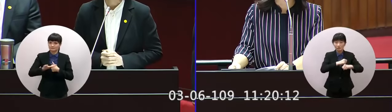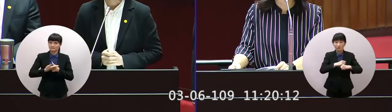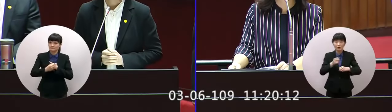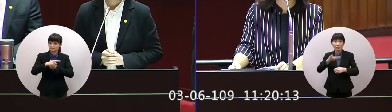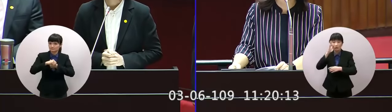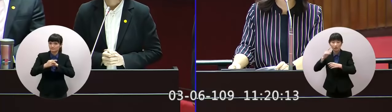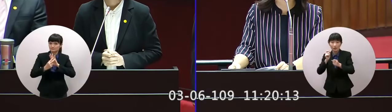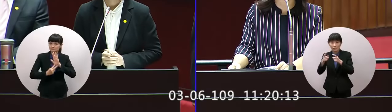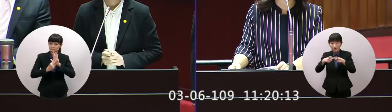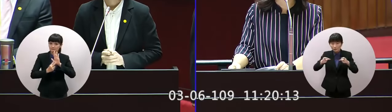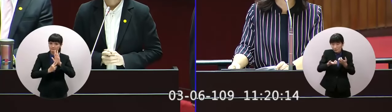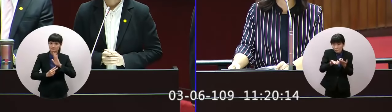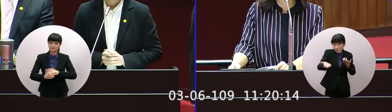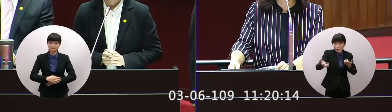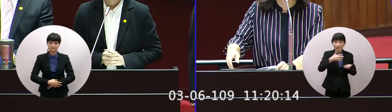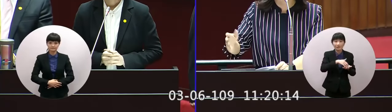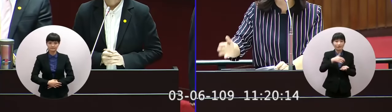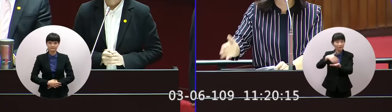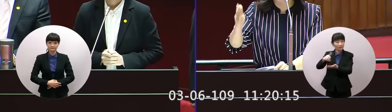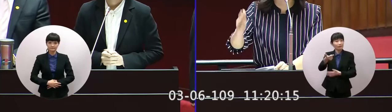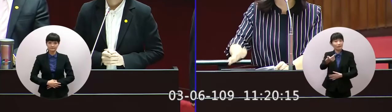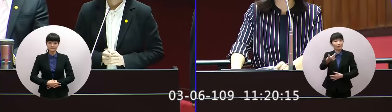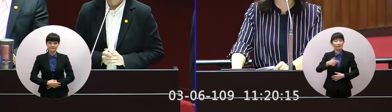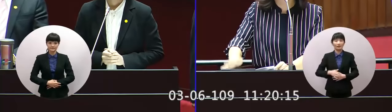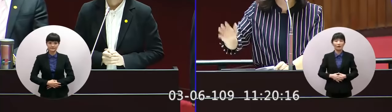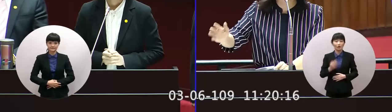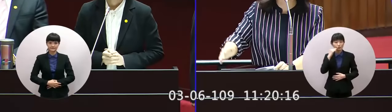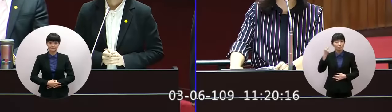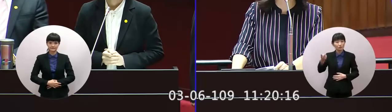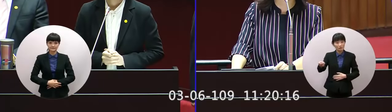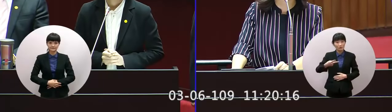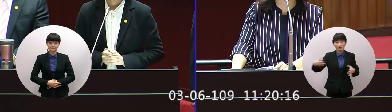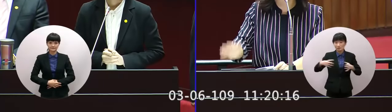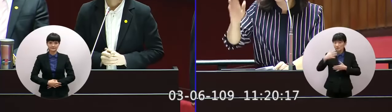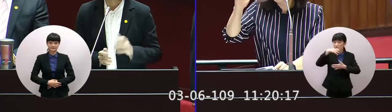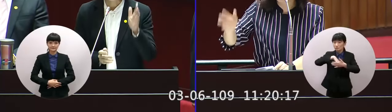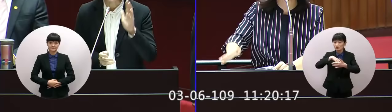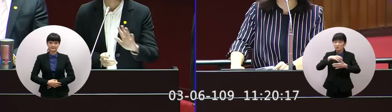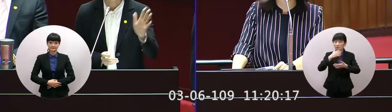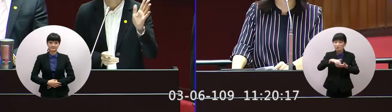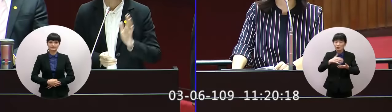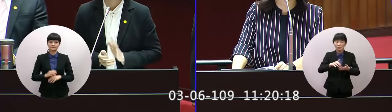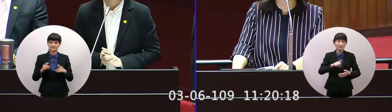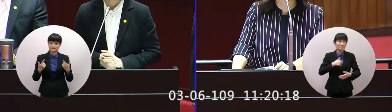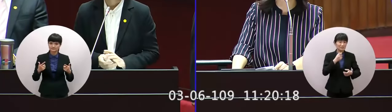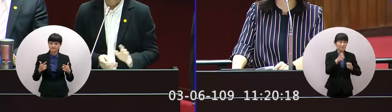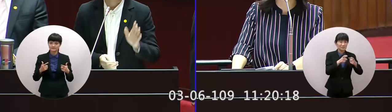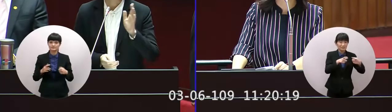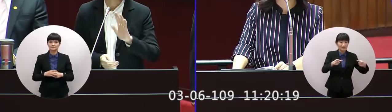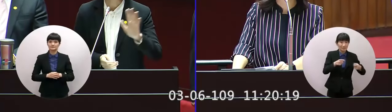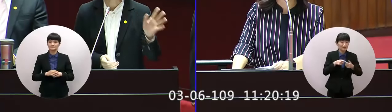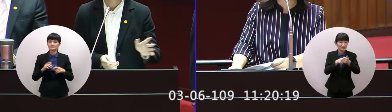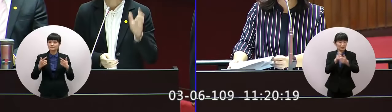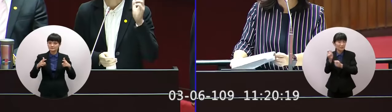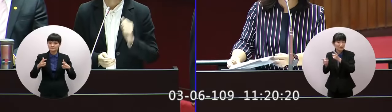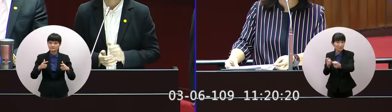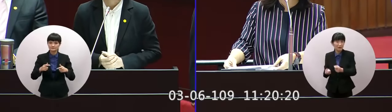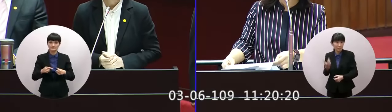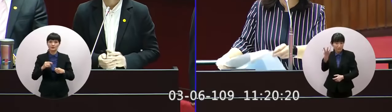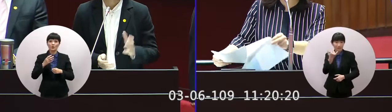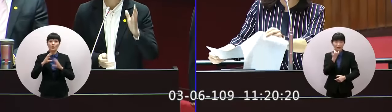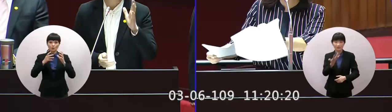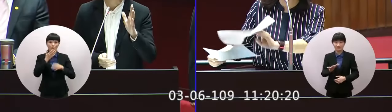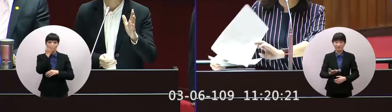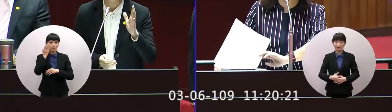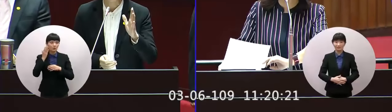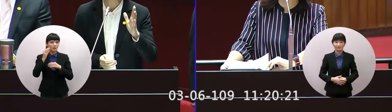券，然后可以来用？你让去国旅绑国旅，他不一定会用在艺文，他不一定会用艺文抵用券啊。 委员不是所谓绑国